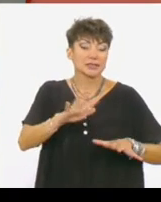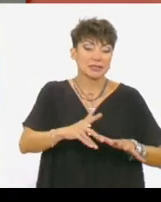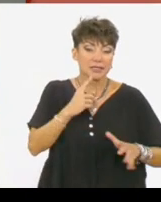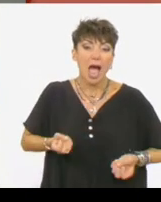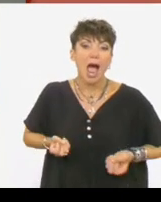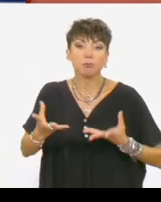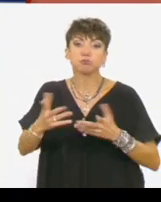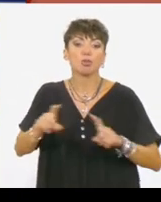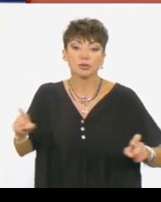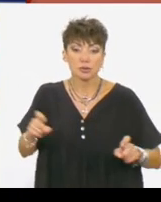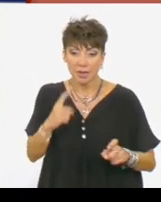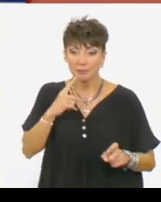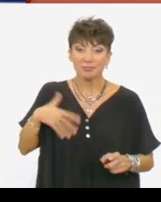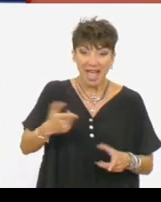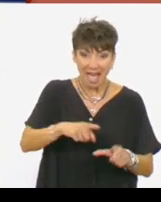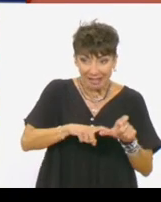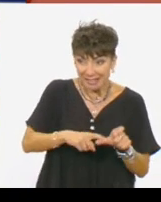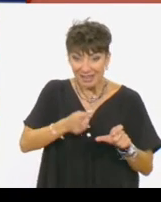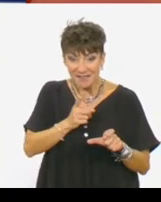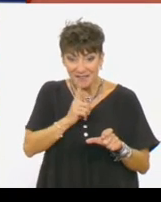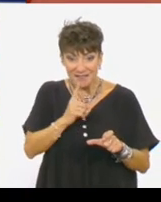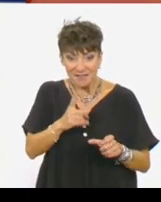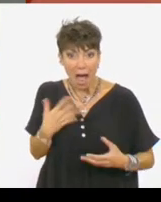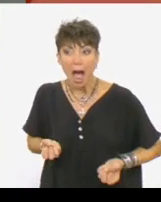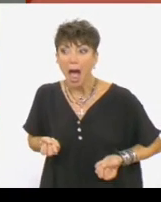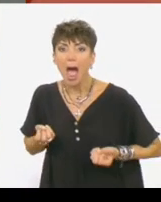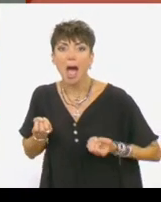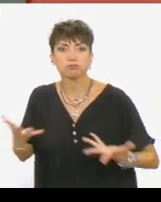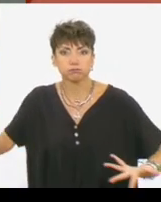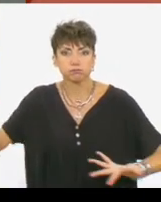Τελικά είχε αποδώσει η εταιρεία? Όχι αυτές που ήταν ενδεχομένως οι αναμενόμενες.